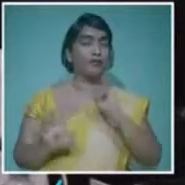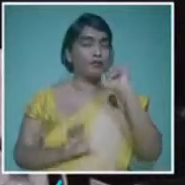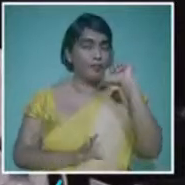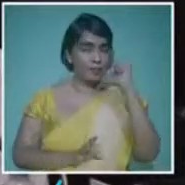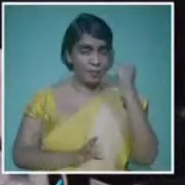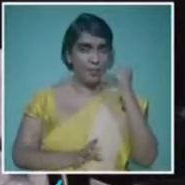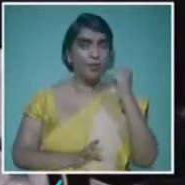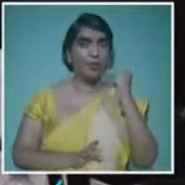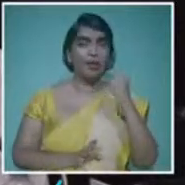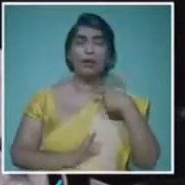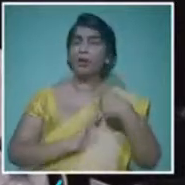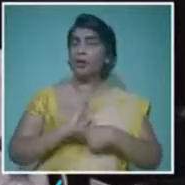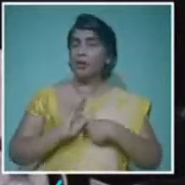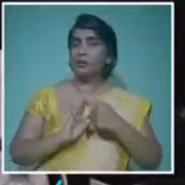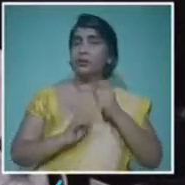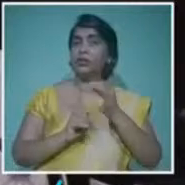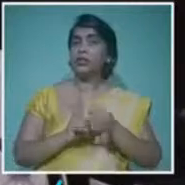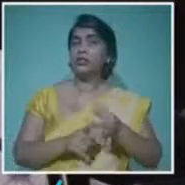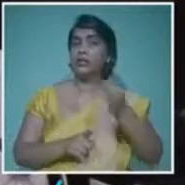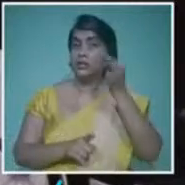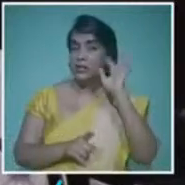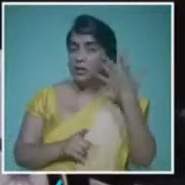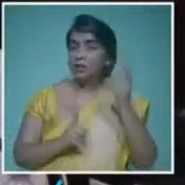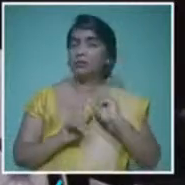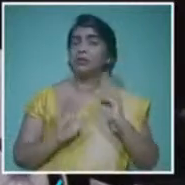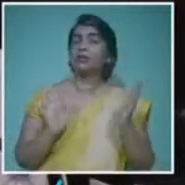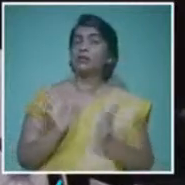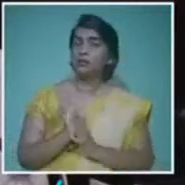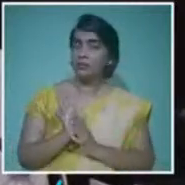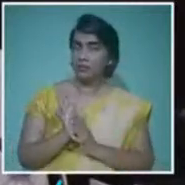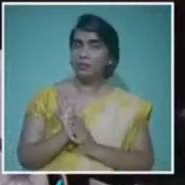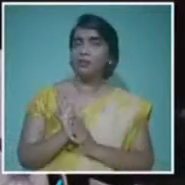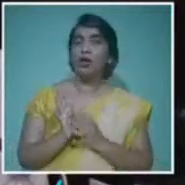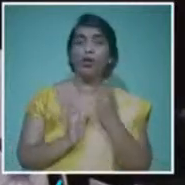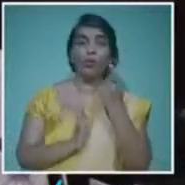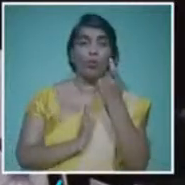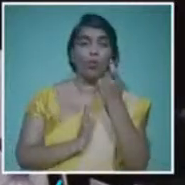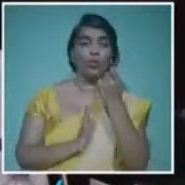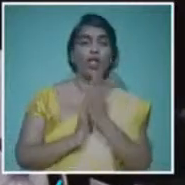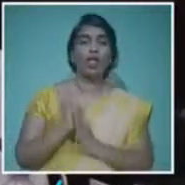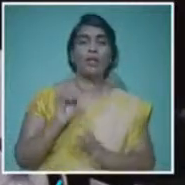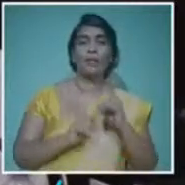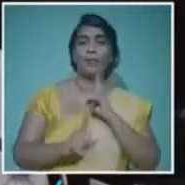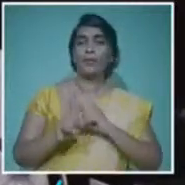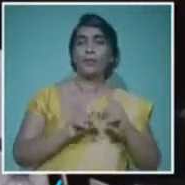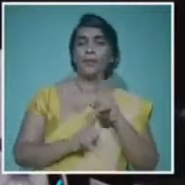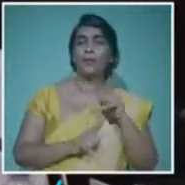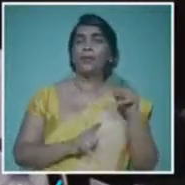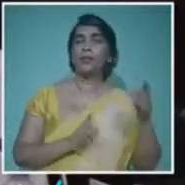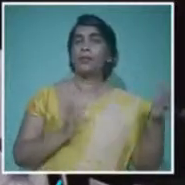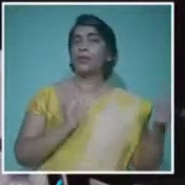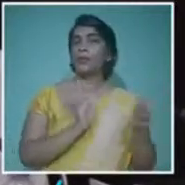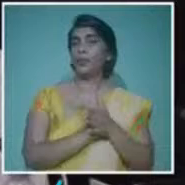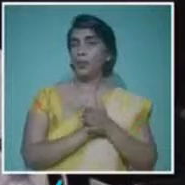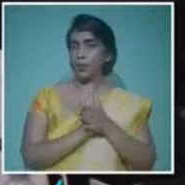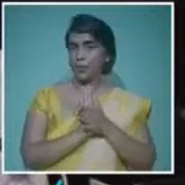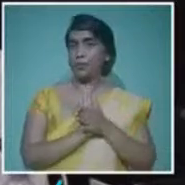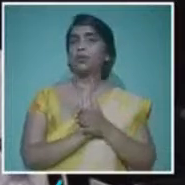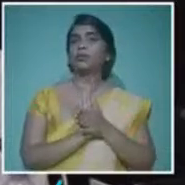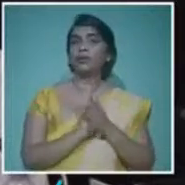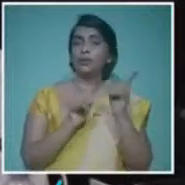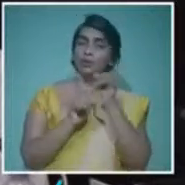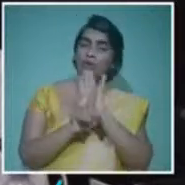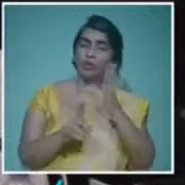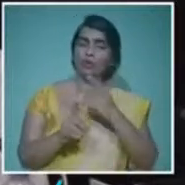අවුරුදු 50ක් මේ රටේ ජනාධිපති හරි අගමැති මුදල් ආමාත්‍යංශයේ ඒ අයගේ යටතට ඍජුව